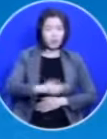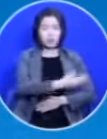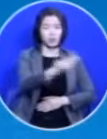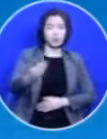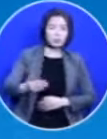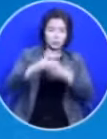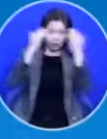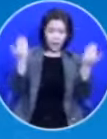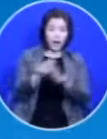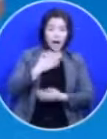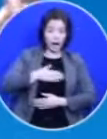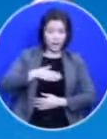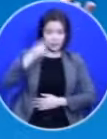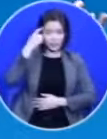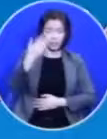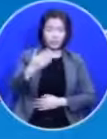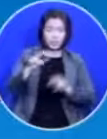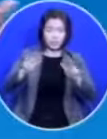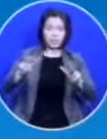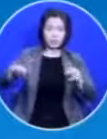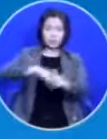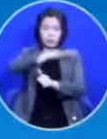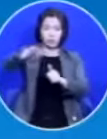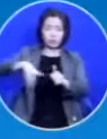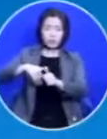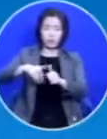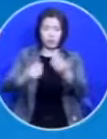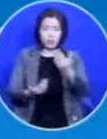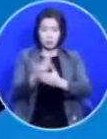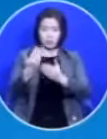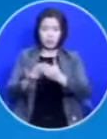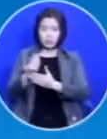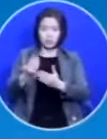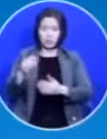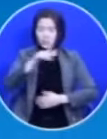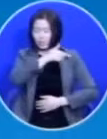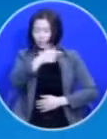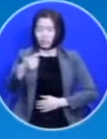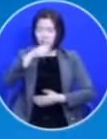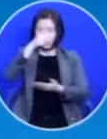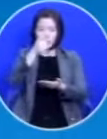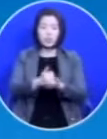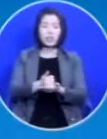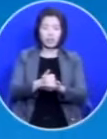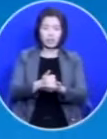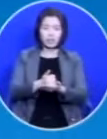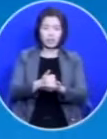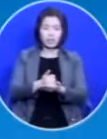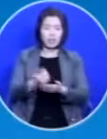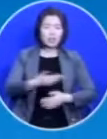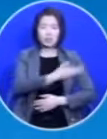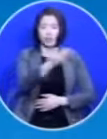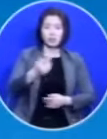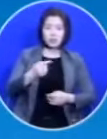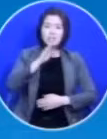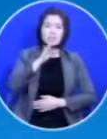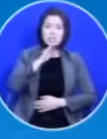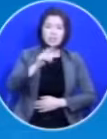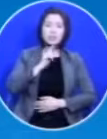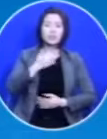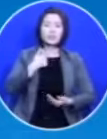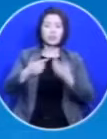다 아시잖아요 지금 우리 주변에 벌어지고 있는 이 엄청난 죄악들 여러분이 실제로 겪으시나요